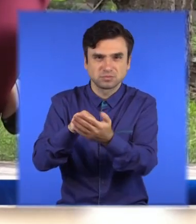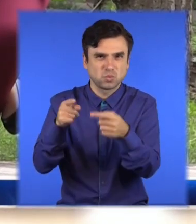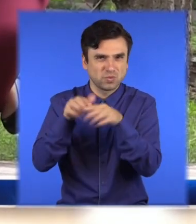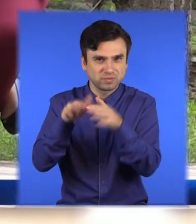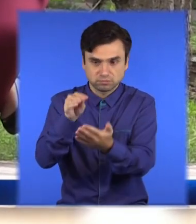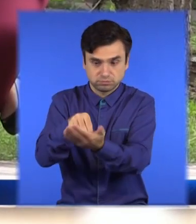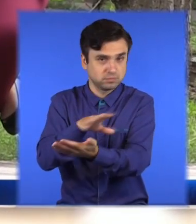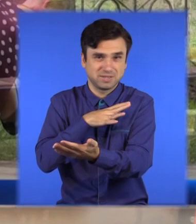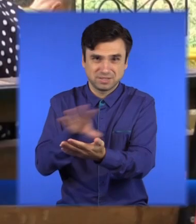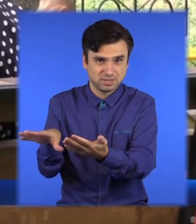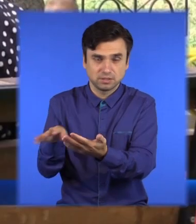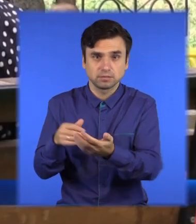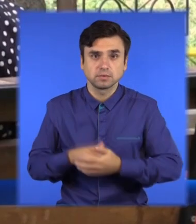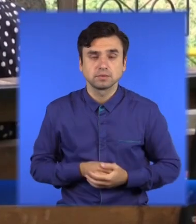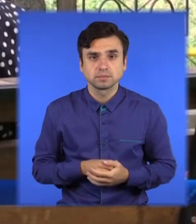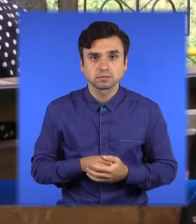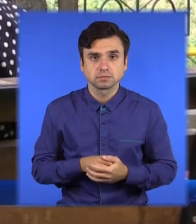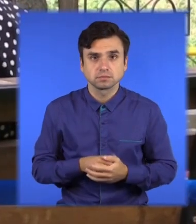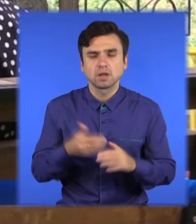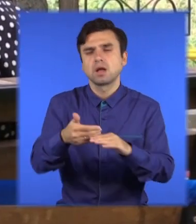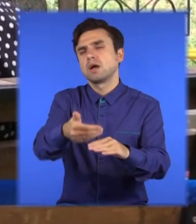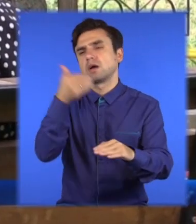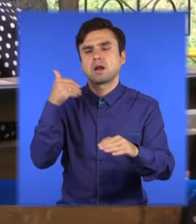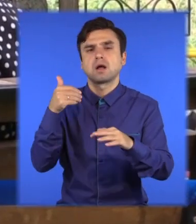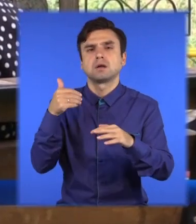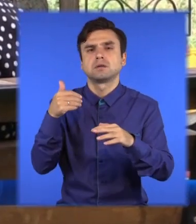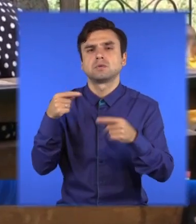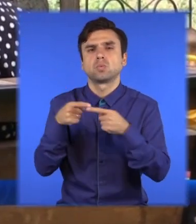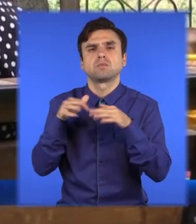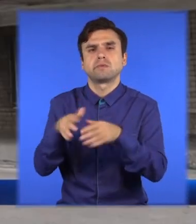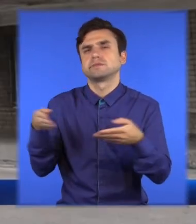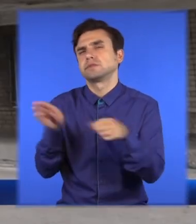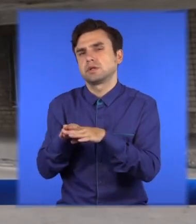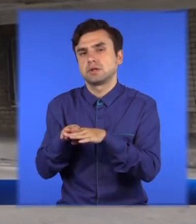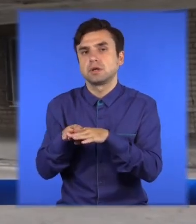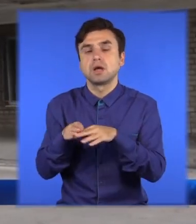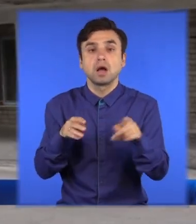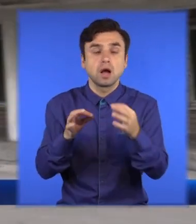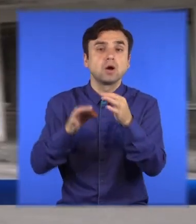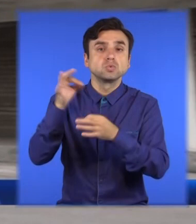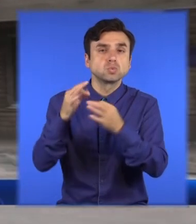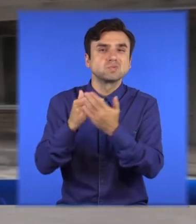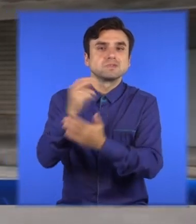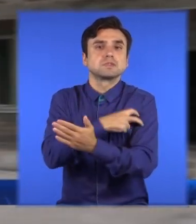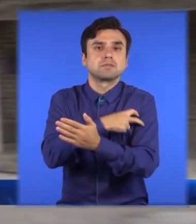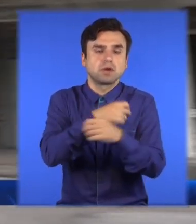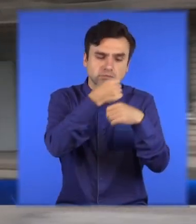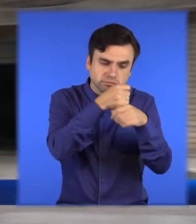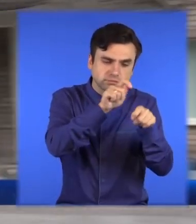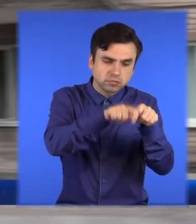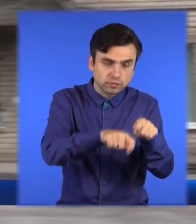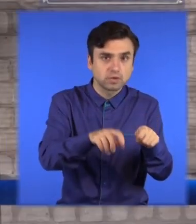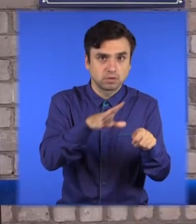якої були готові лише 10 днів тому. А справа закрита ще в останні дні липня. До того ж, у самій постанові наплутали